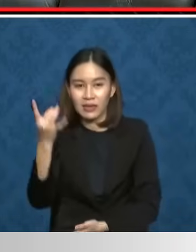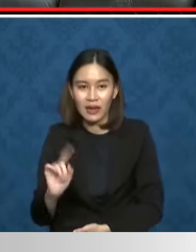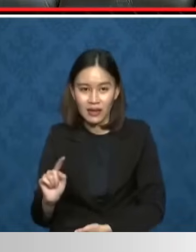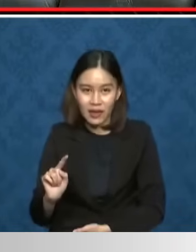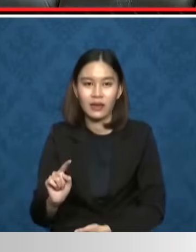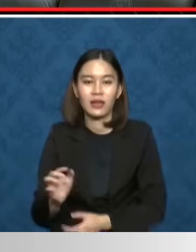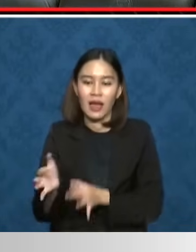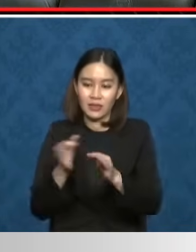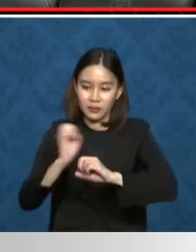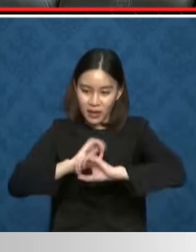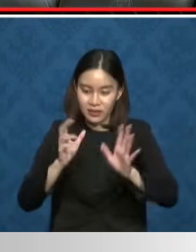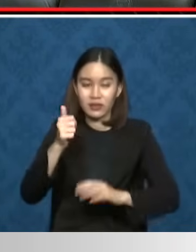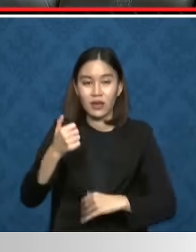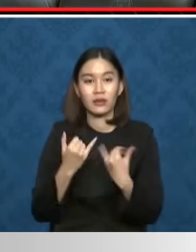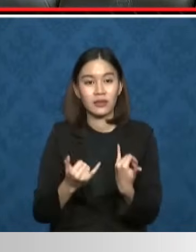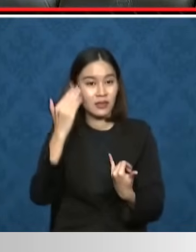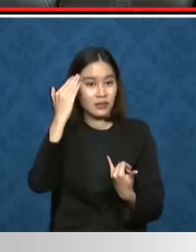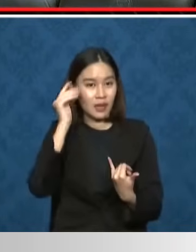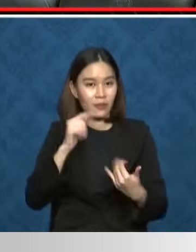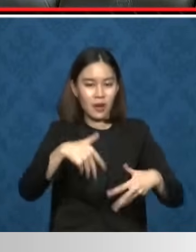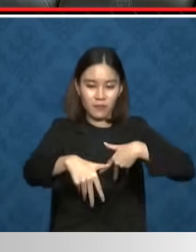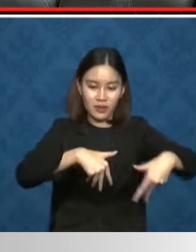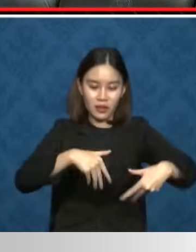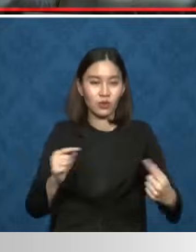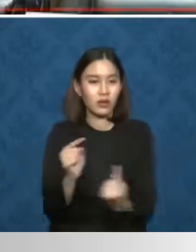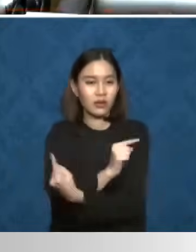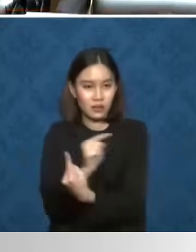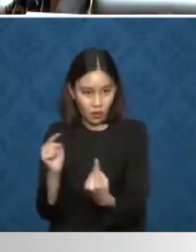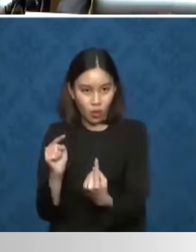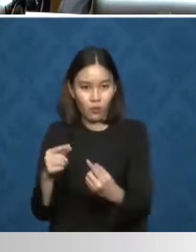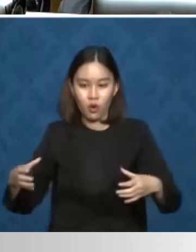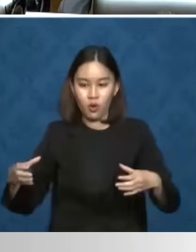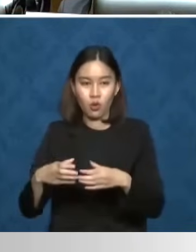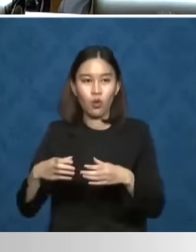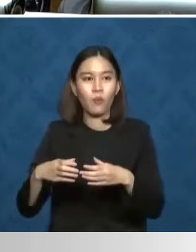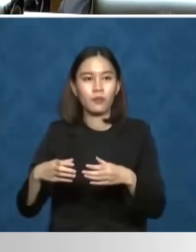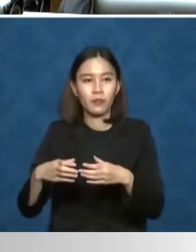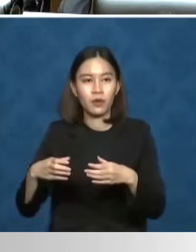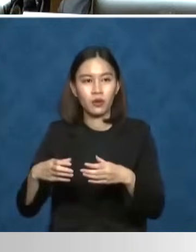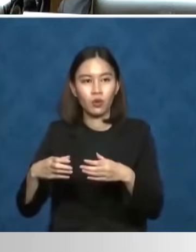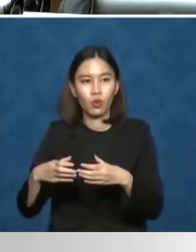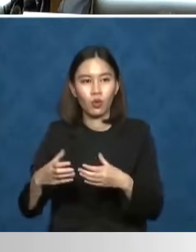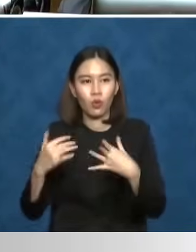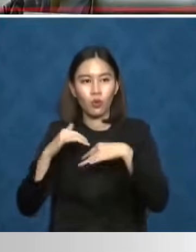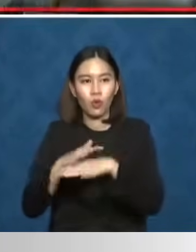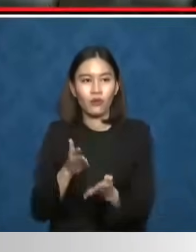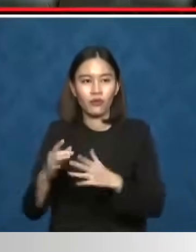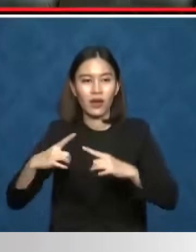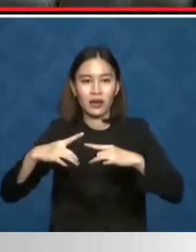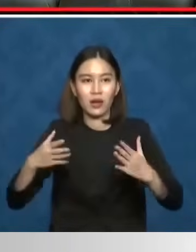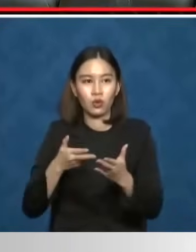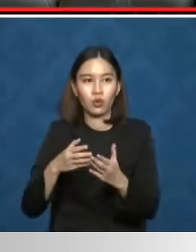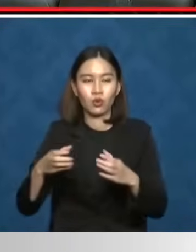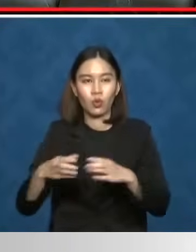างท่านทราบไหมครับวันนี้ภาคประชาชนสังคมนะครับกลุ่มวีวิสและทีมงานของพรรคร่วมฝ่ายค้านของเราก็คือพรรคก้าวไกล